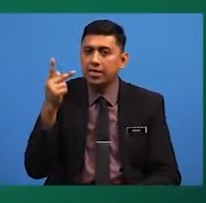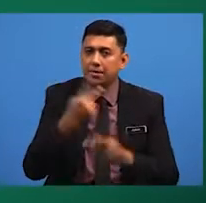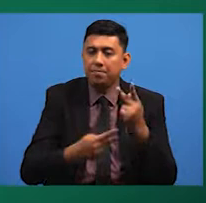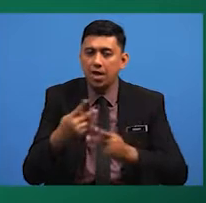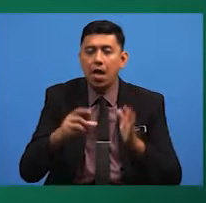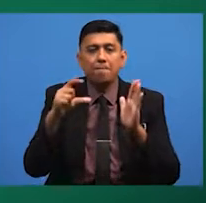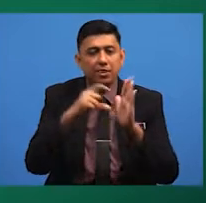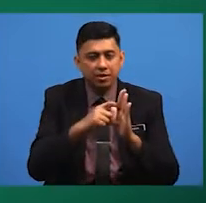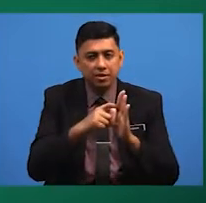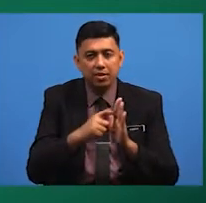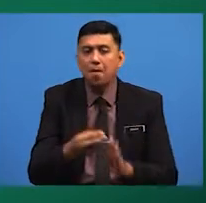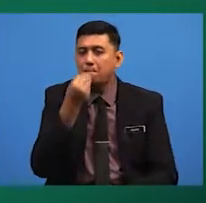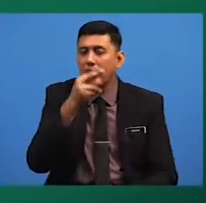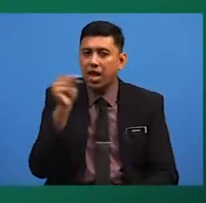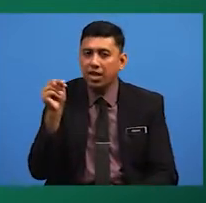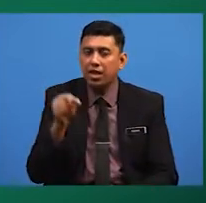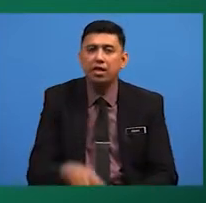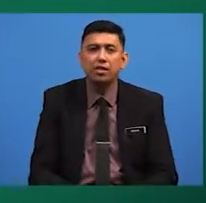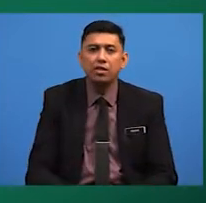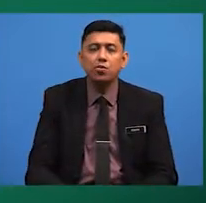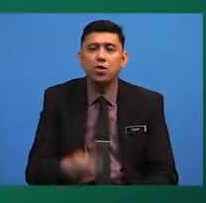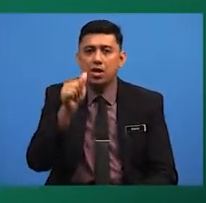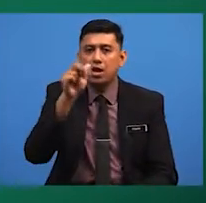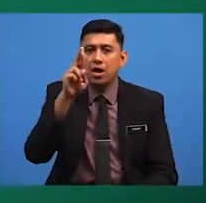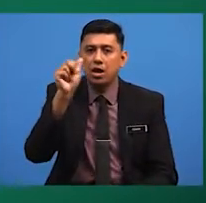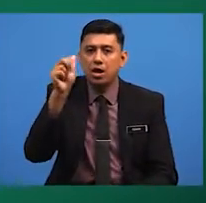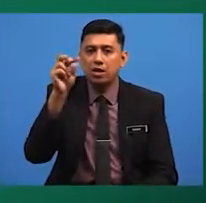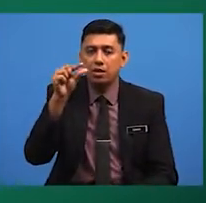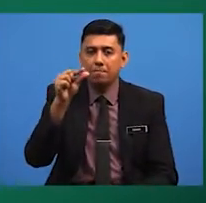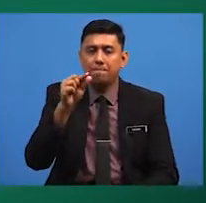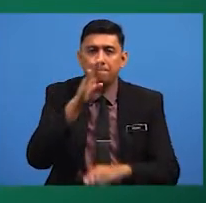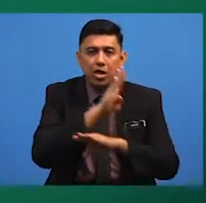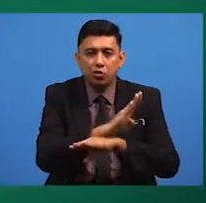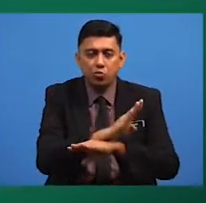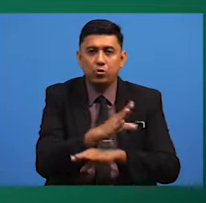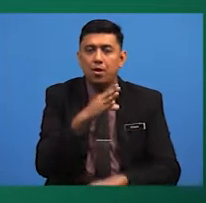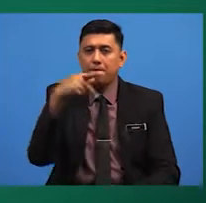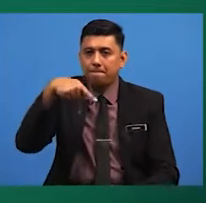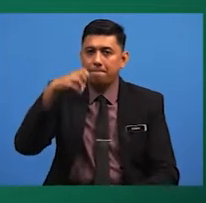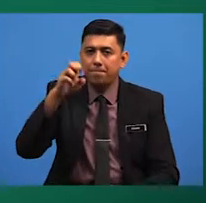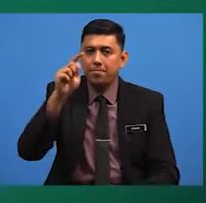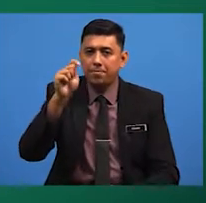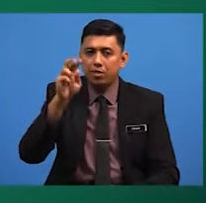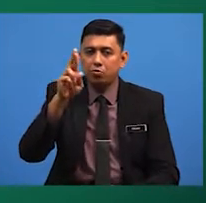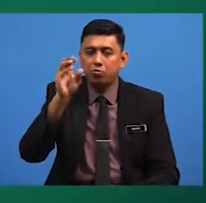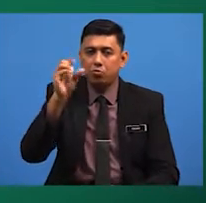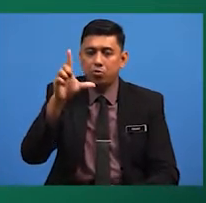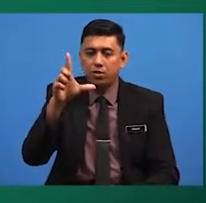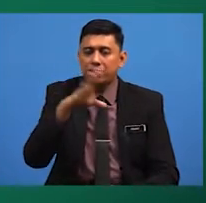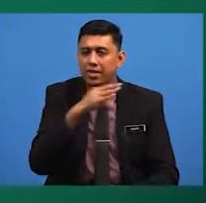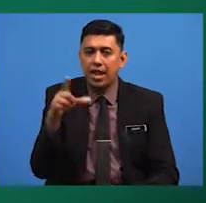lap3 makanan arang batu Pedro dan sebagainya